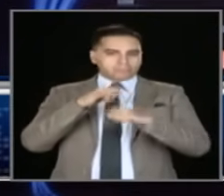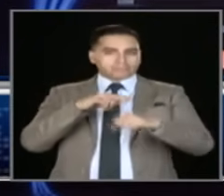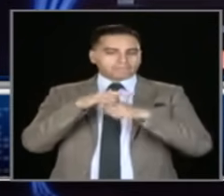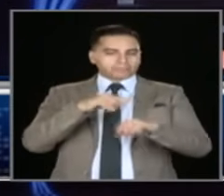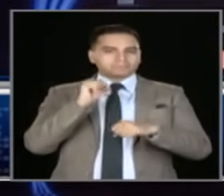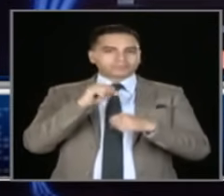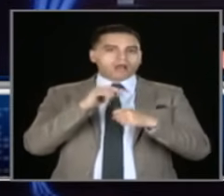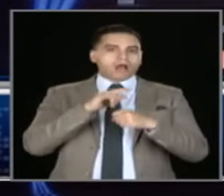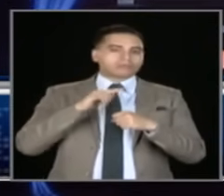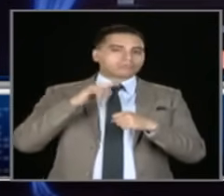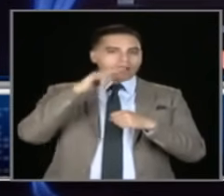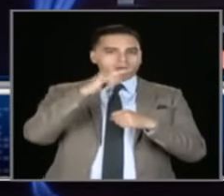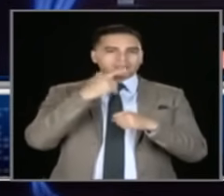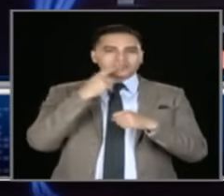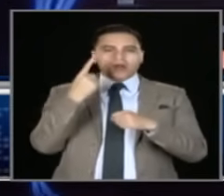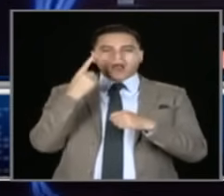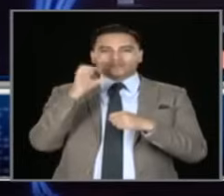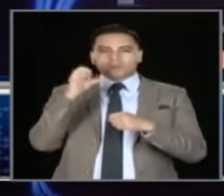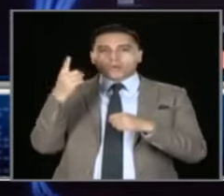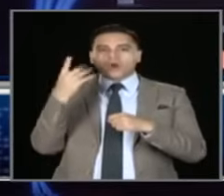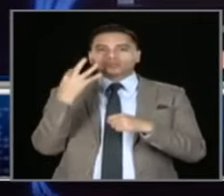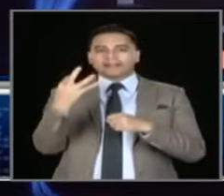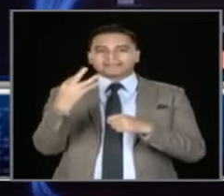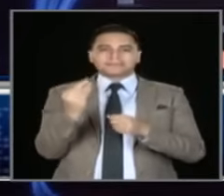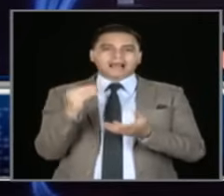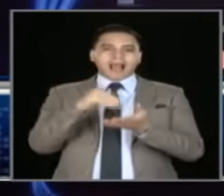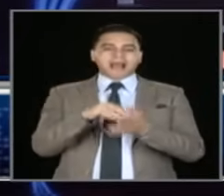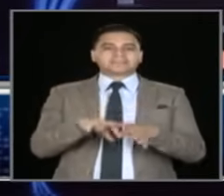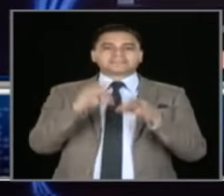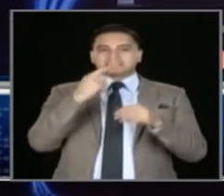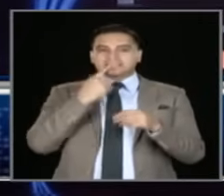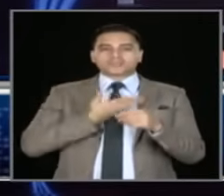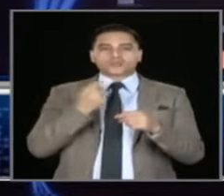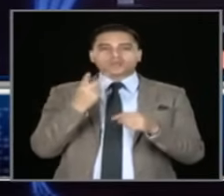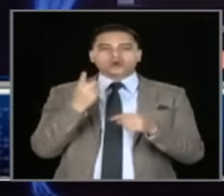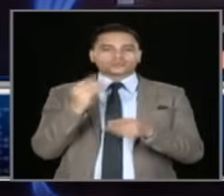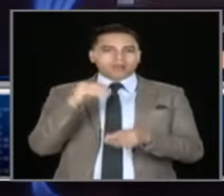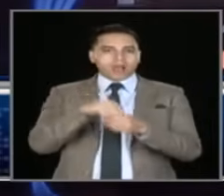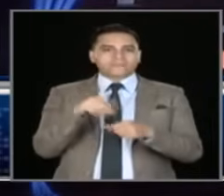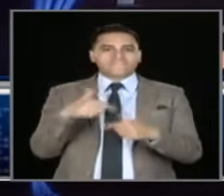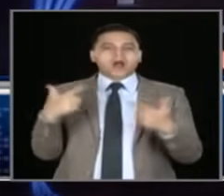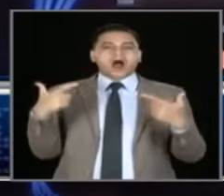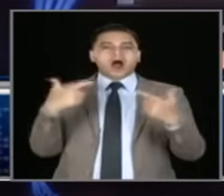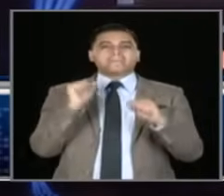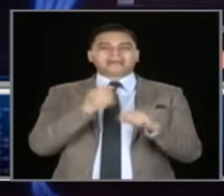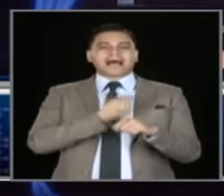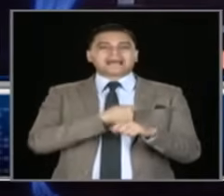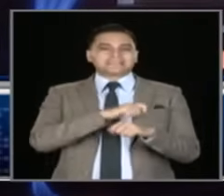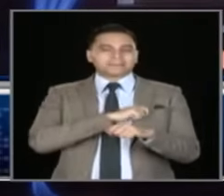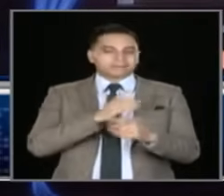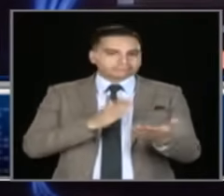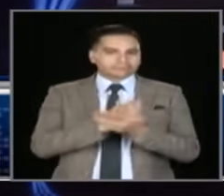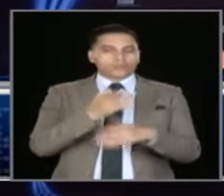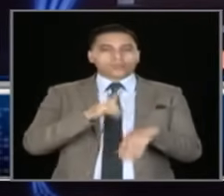1934 وكان عمره 21 سنة. شارك في الحرب الأهلية الإسبانية